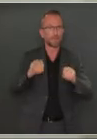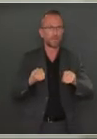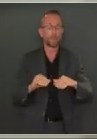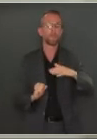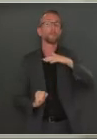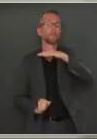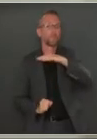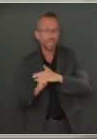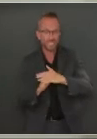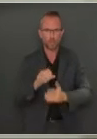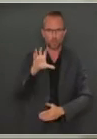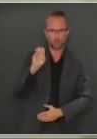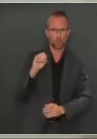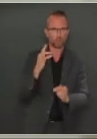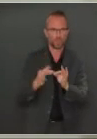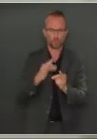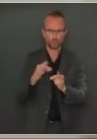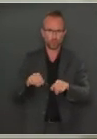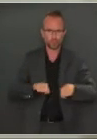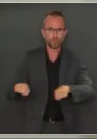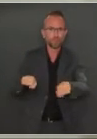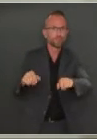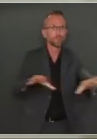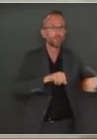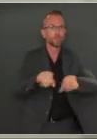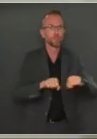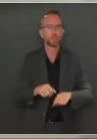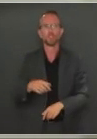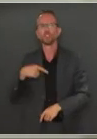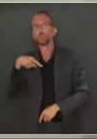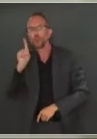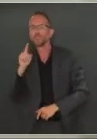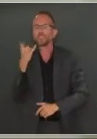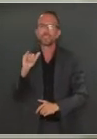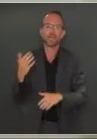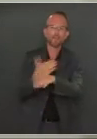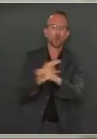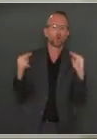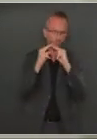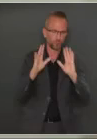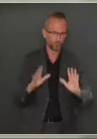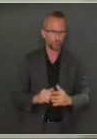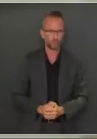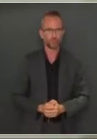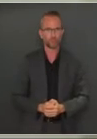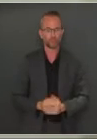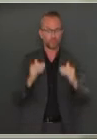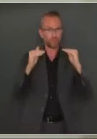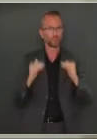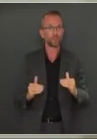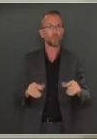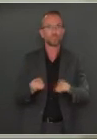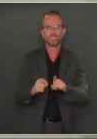endroits très fréquentés du pays, la mesure qui visait à accorder des trajets en train gratuits aux citoyens sera quant à